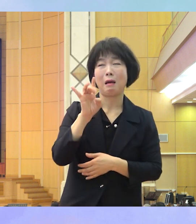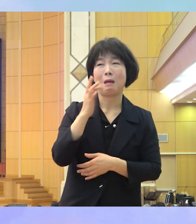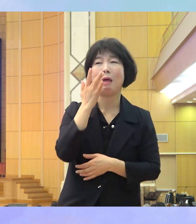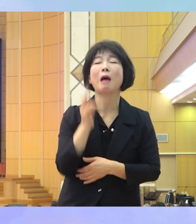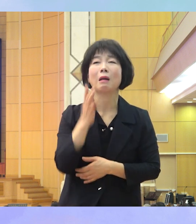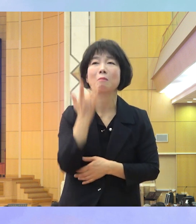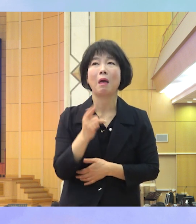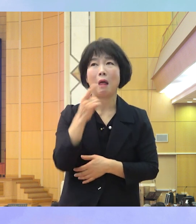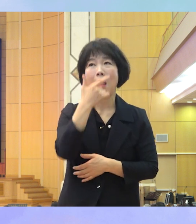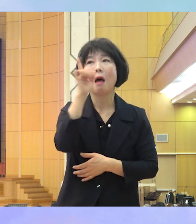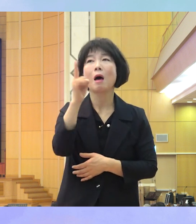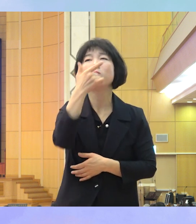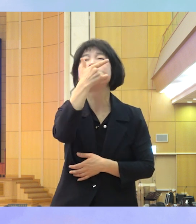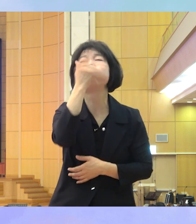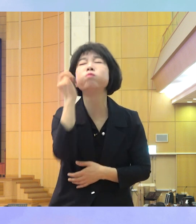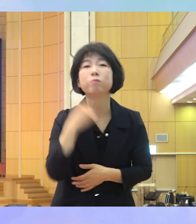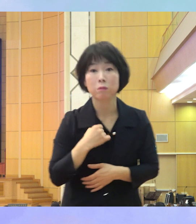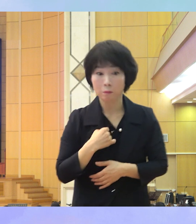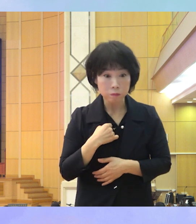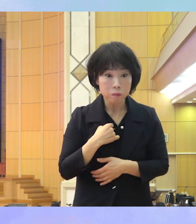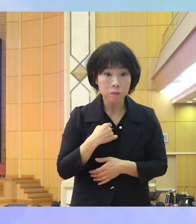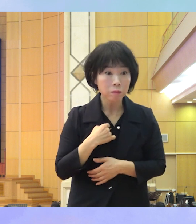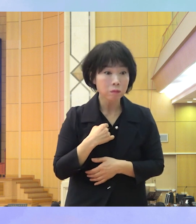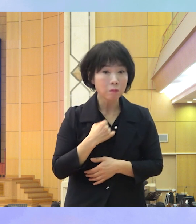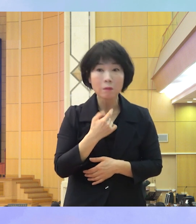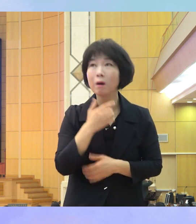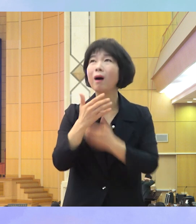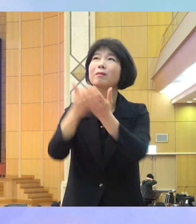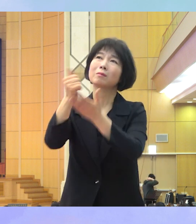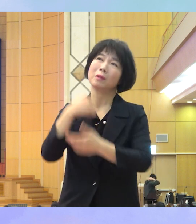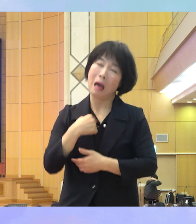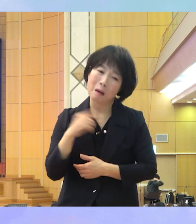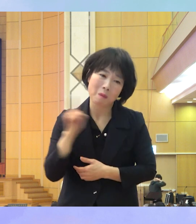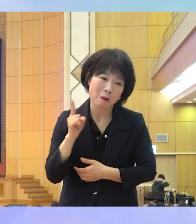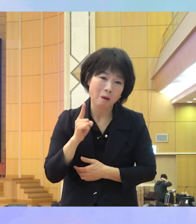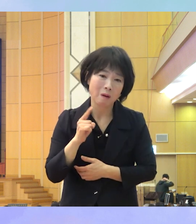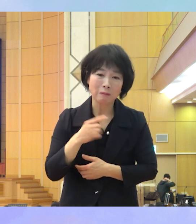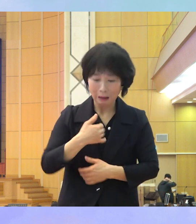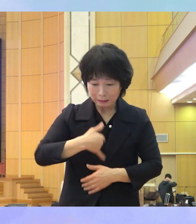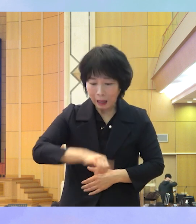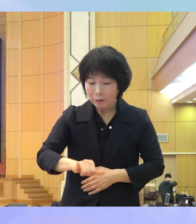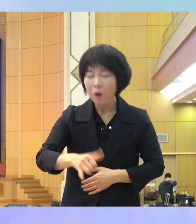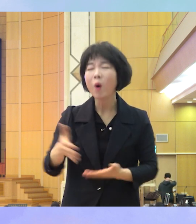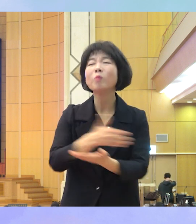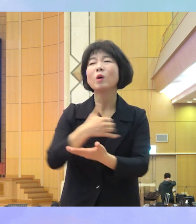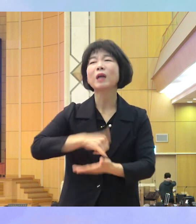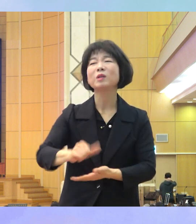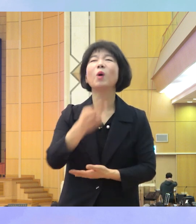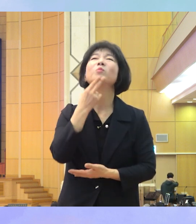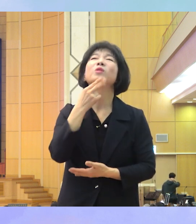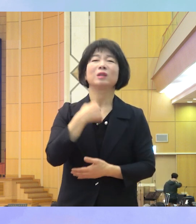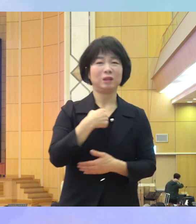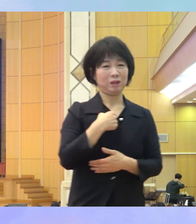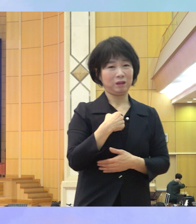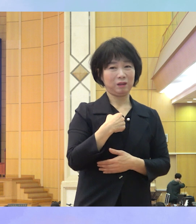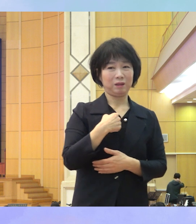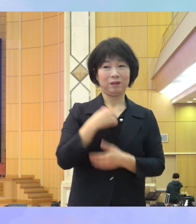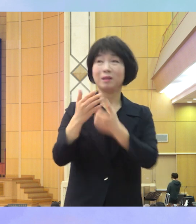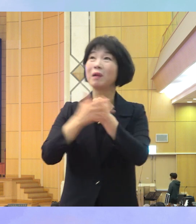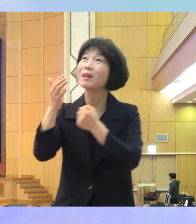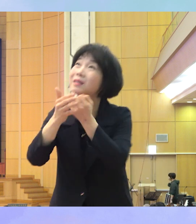한 가지 원하는 게 있습니다. 하나님, 저는 무자합니다. 자식이 없습니다.